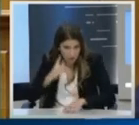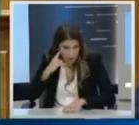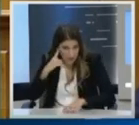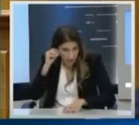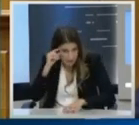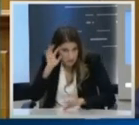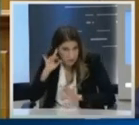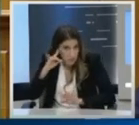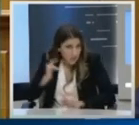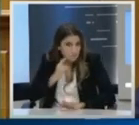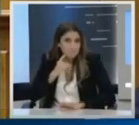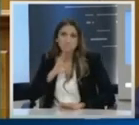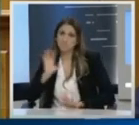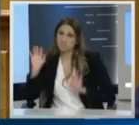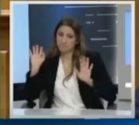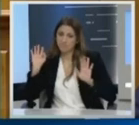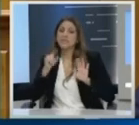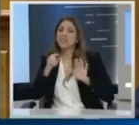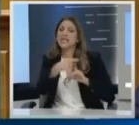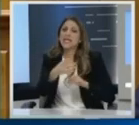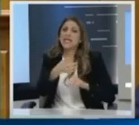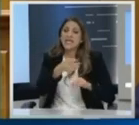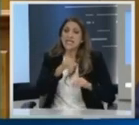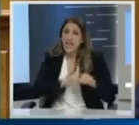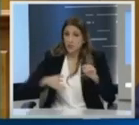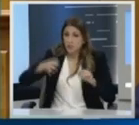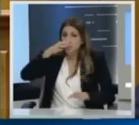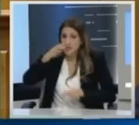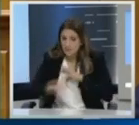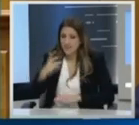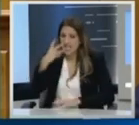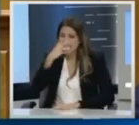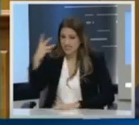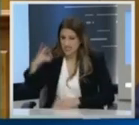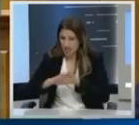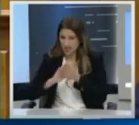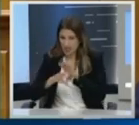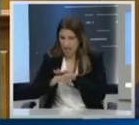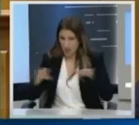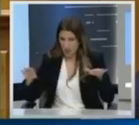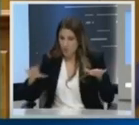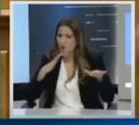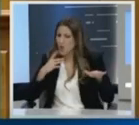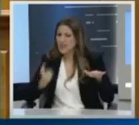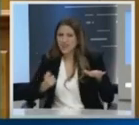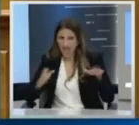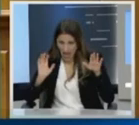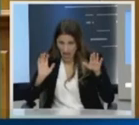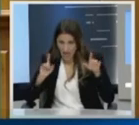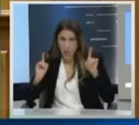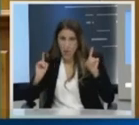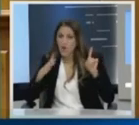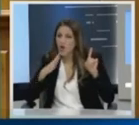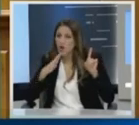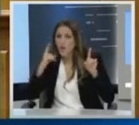καταλάβατε. Είπατε να τελειώνουμε με τον ΣΥΡΙΖΑ, όχι για αυτά που κάνει, αλλά για αυτά